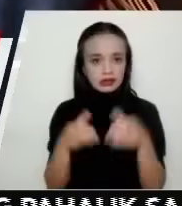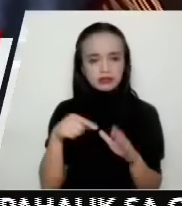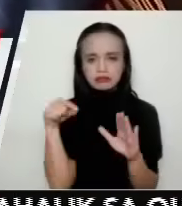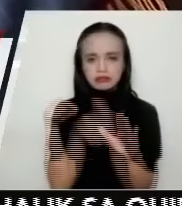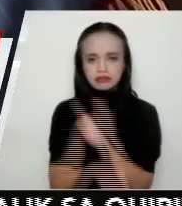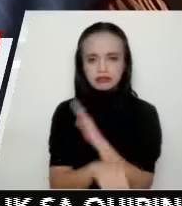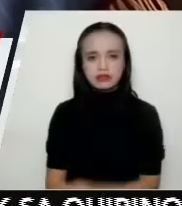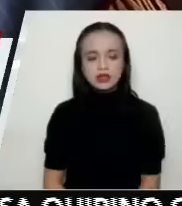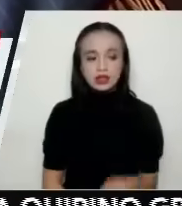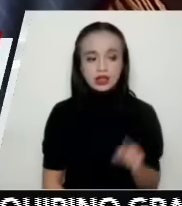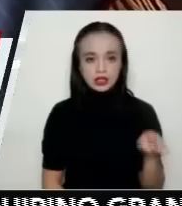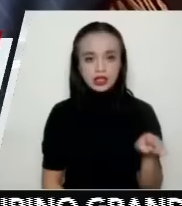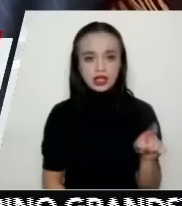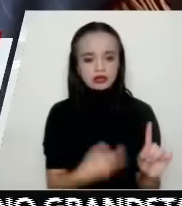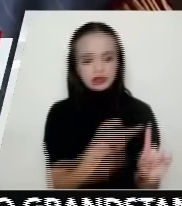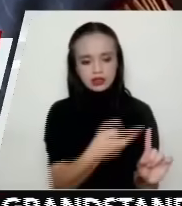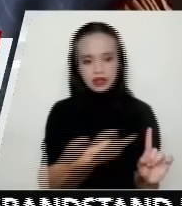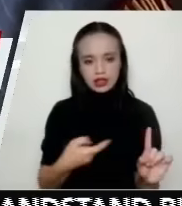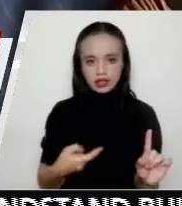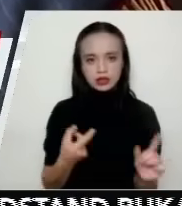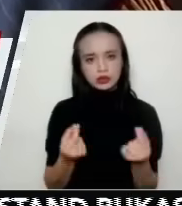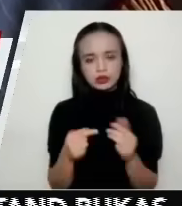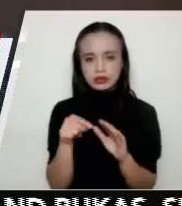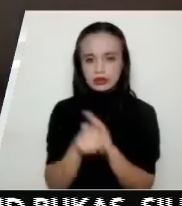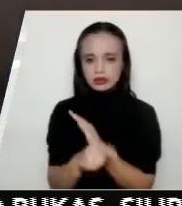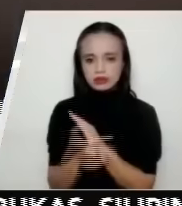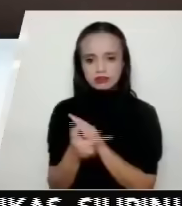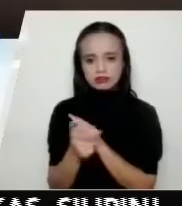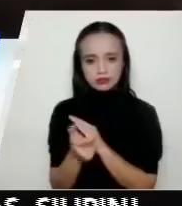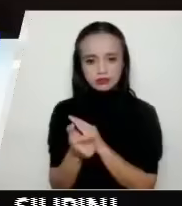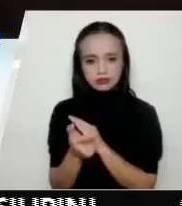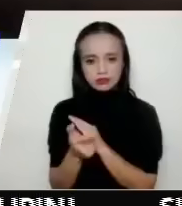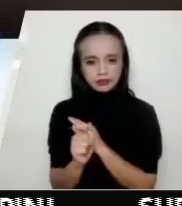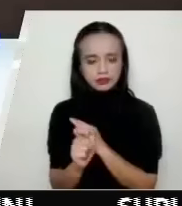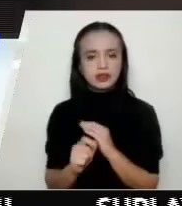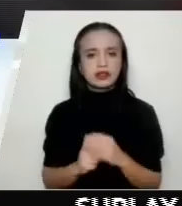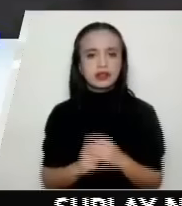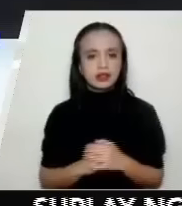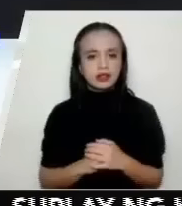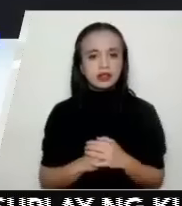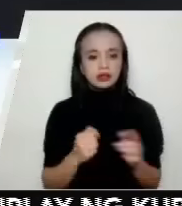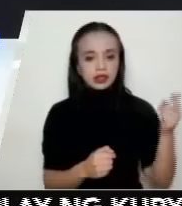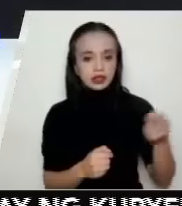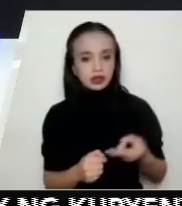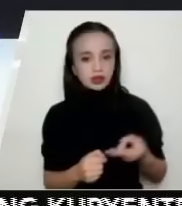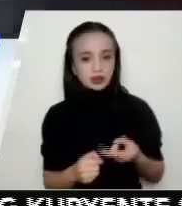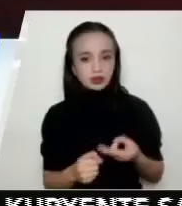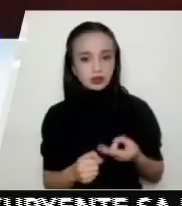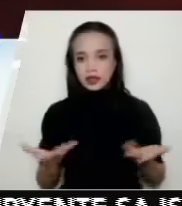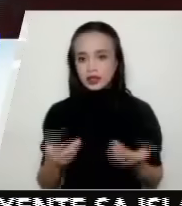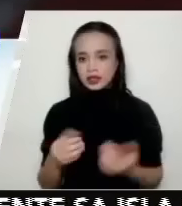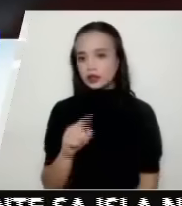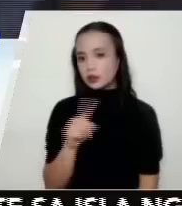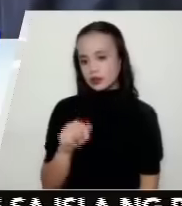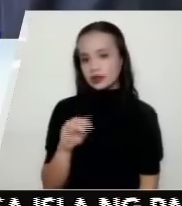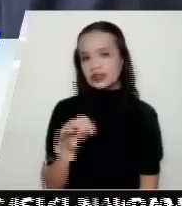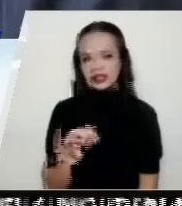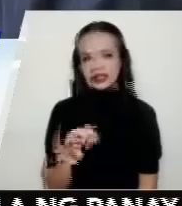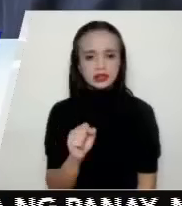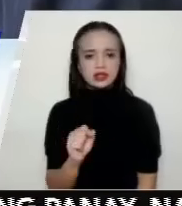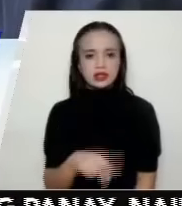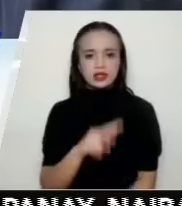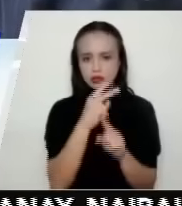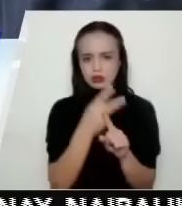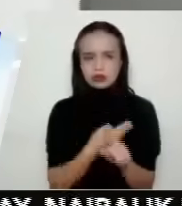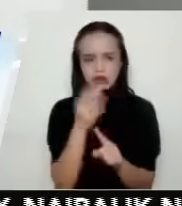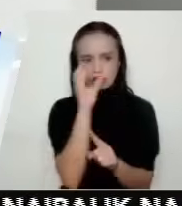no? Gun for hire. Gun for hire po ito sa Ozamis. Dalawang buwan na itong hinahanap. May warrant